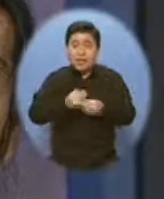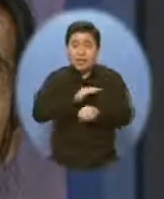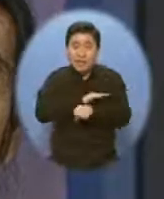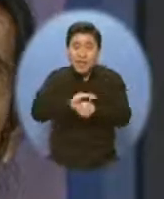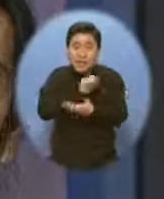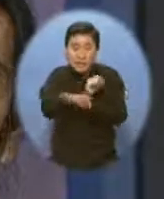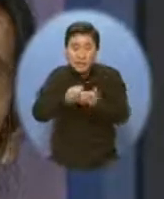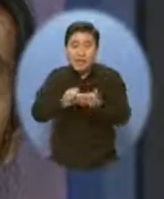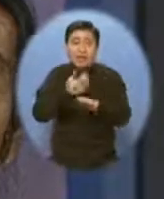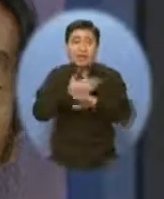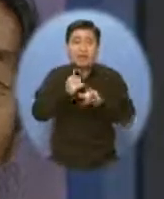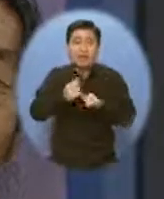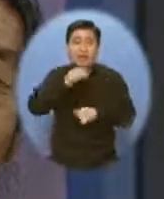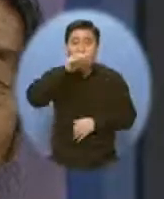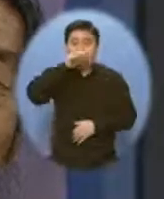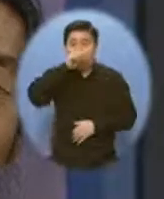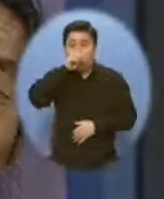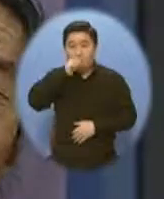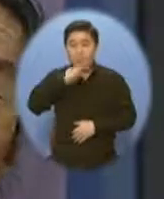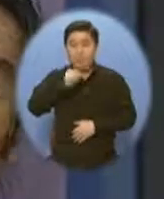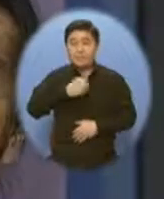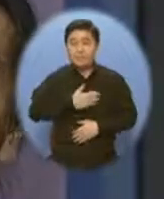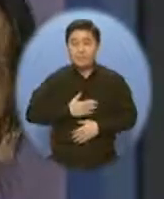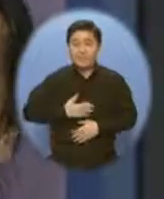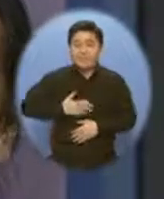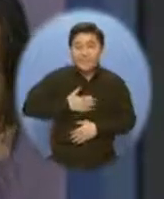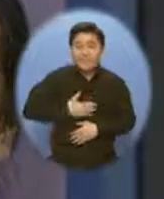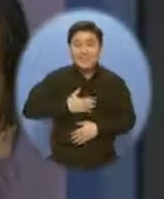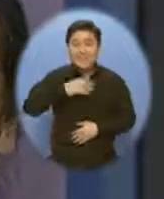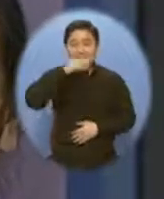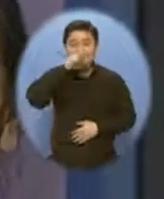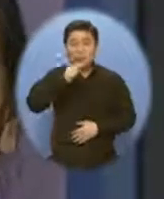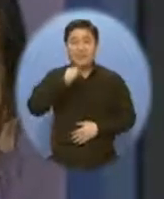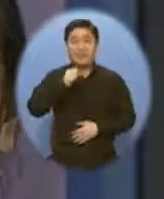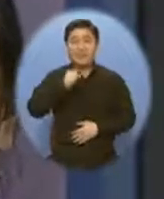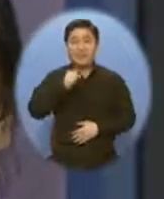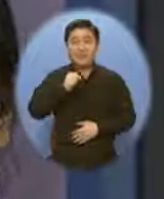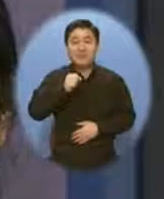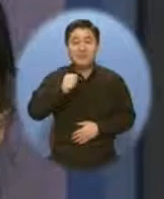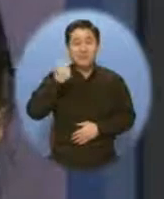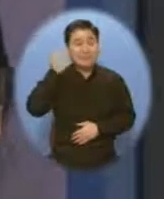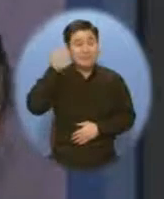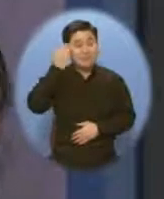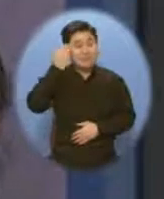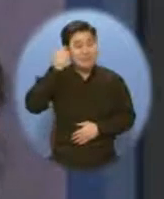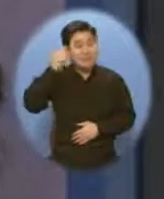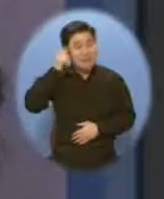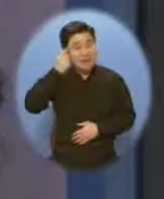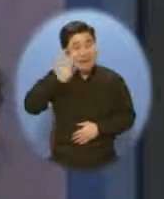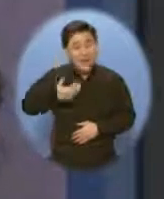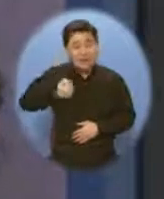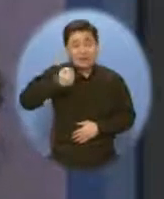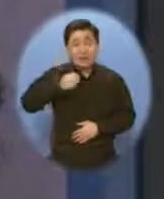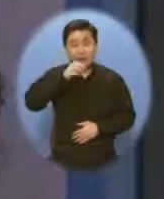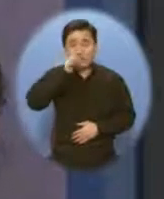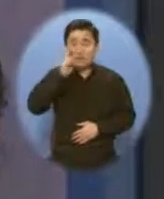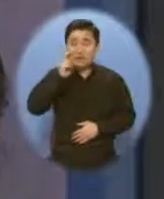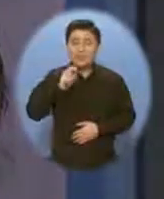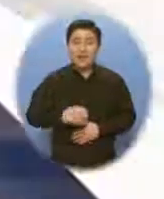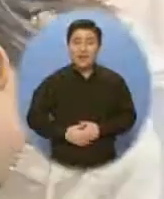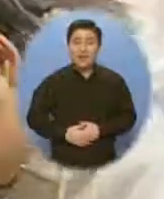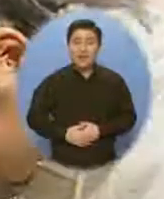남에게도 좋은 기분, 좋은 정서를 가질 수 있도록 해주는 것이